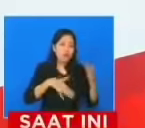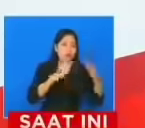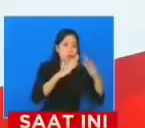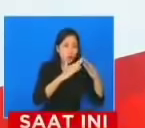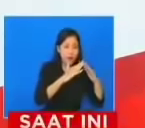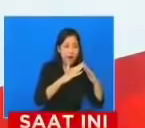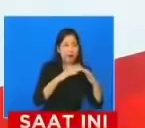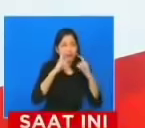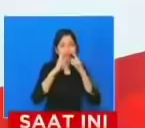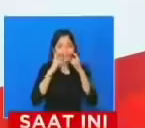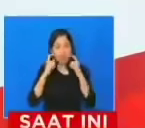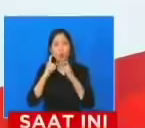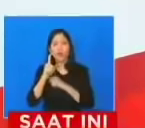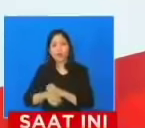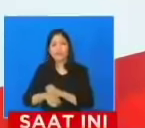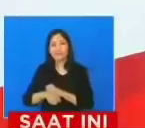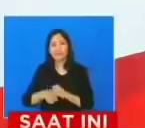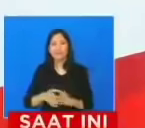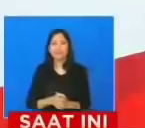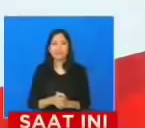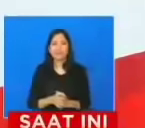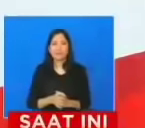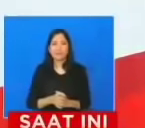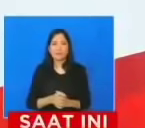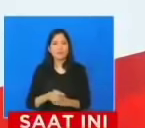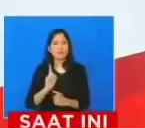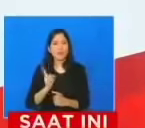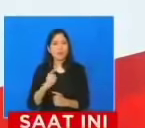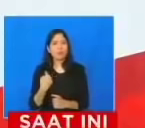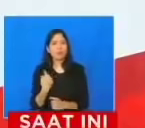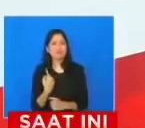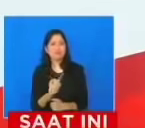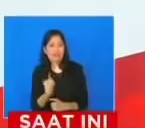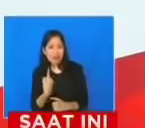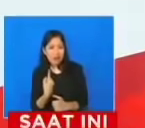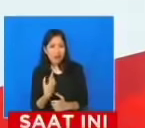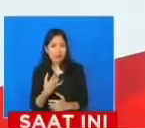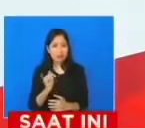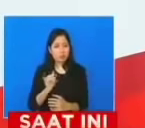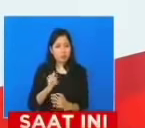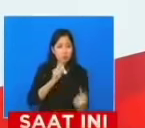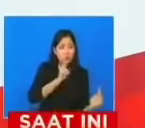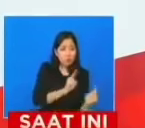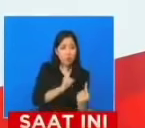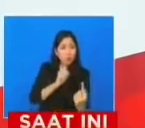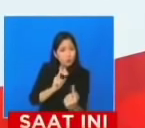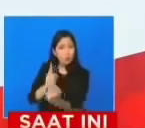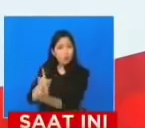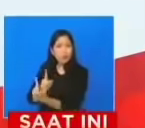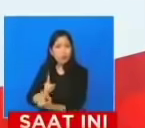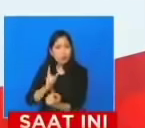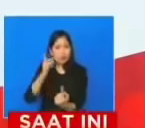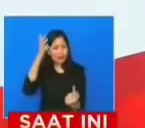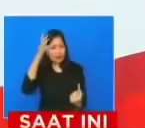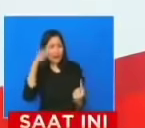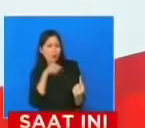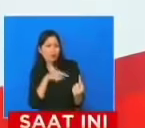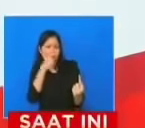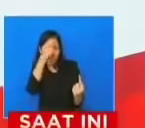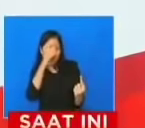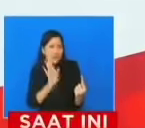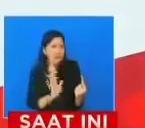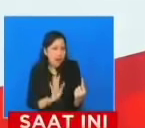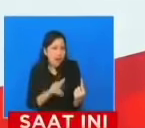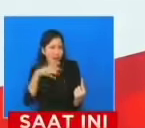rumah. Karena kita tidak pernah tahu bahwa orang yang di sekitar kita apakah